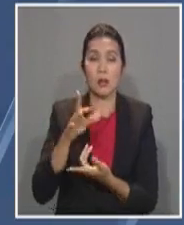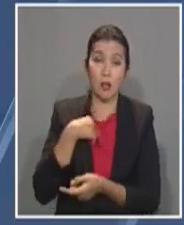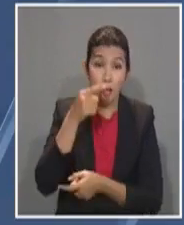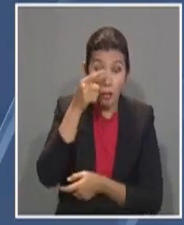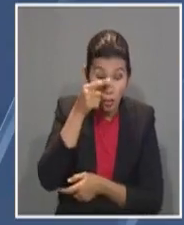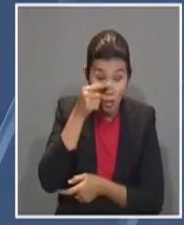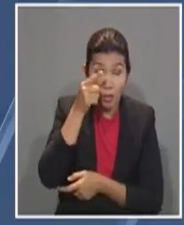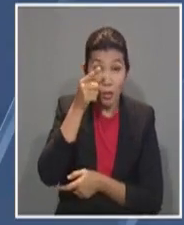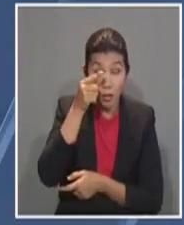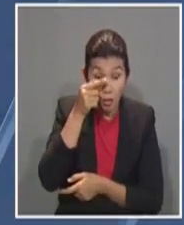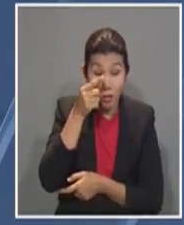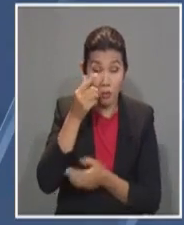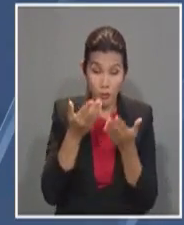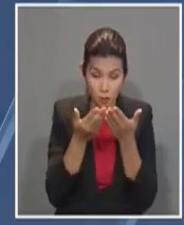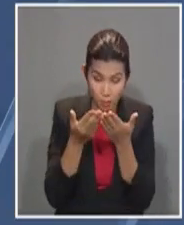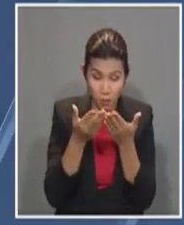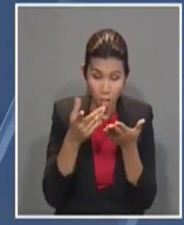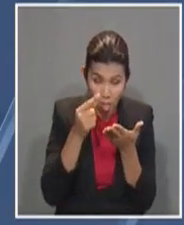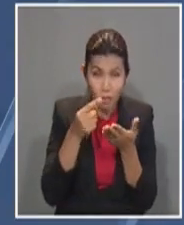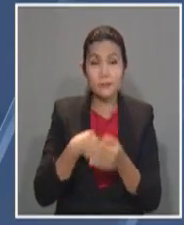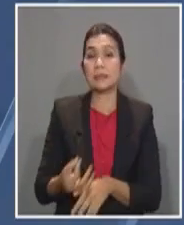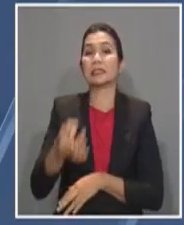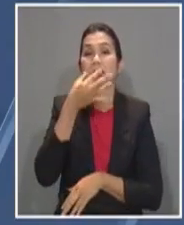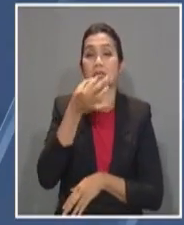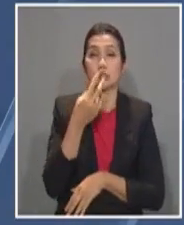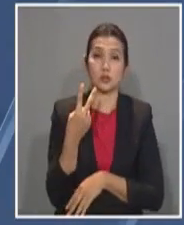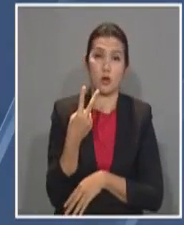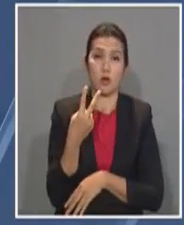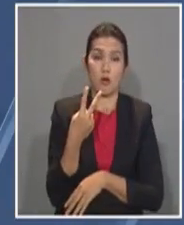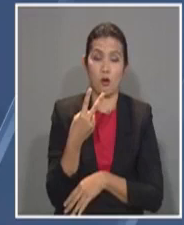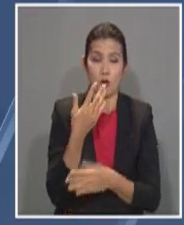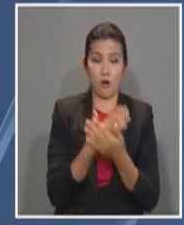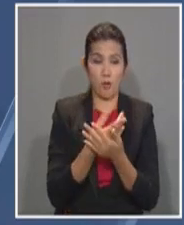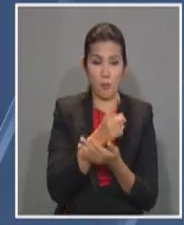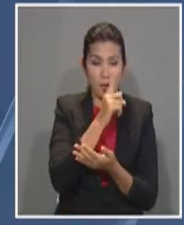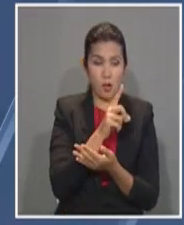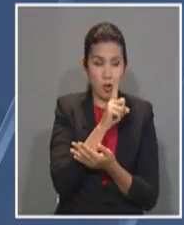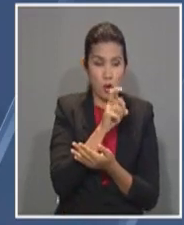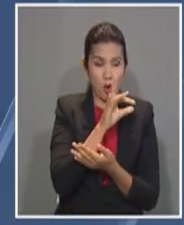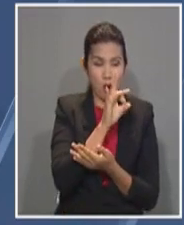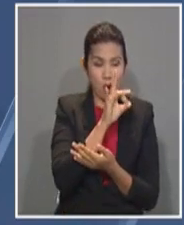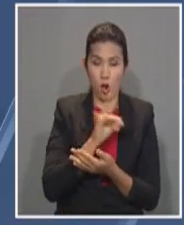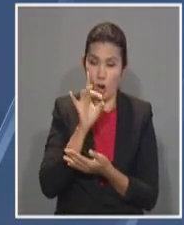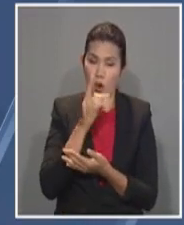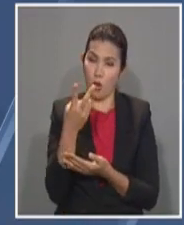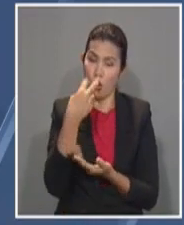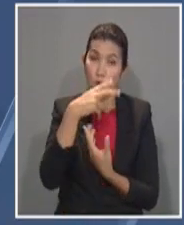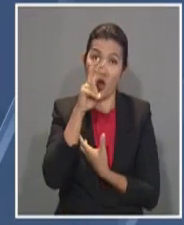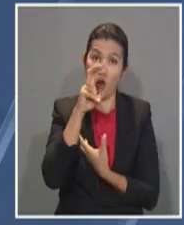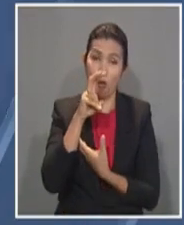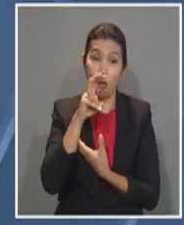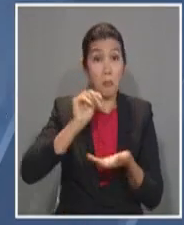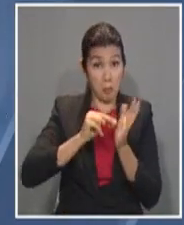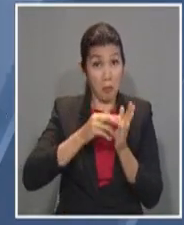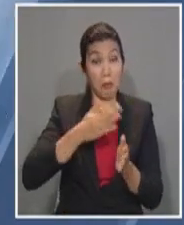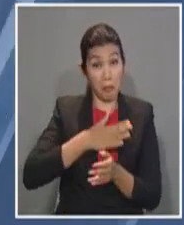งๆนะอ่านหนังสือง่วงก็จะเสพยาเข้าไปครั้งละ2เม็ดเม็ดนึงก็100บาทก็ คือเรียนหนังสืออยู่ก็เลยต้องเสพย